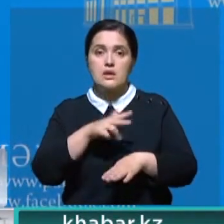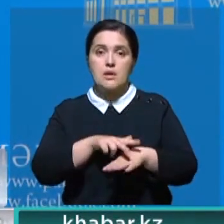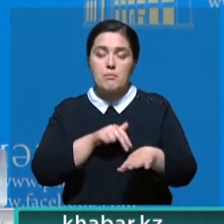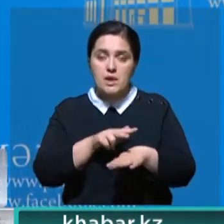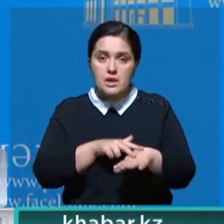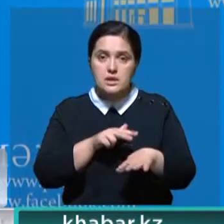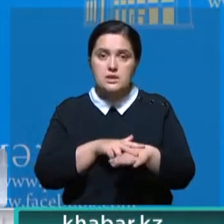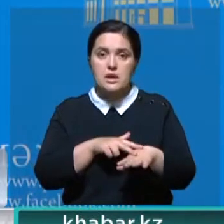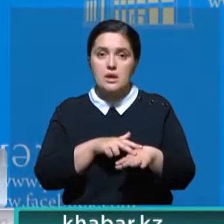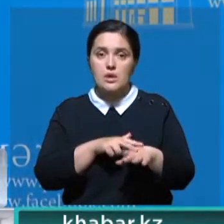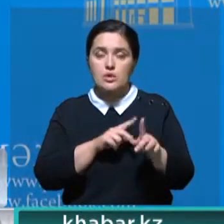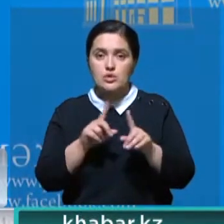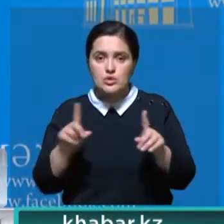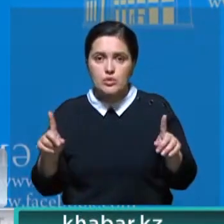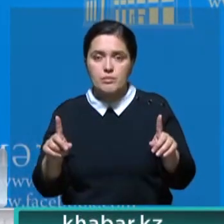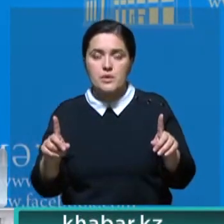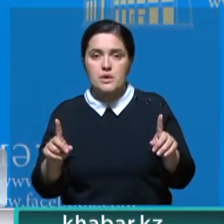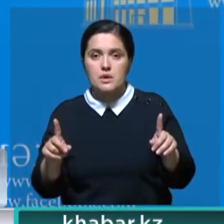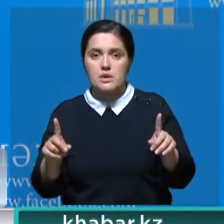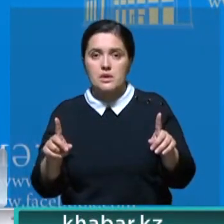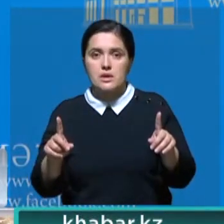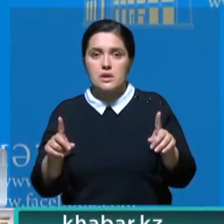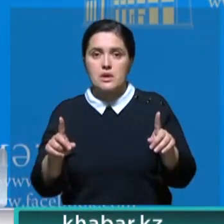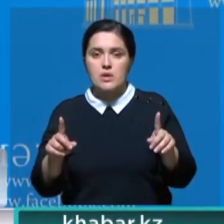органы, чтобы избежать